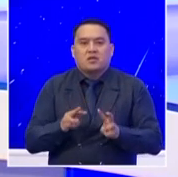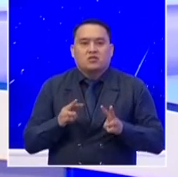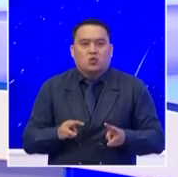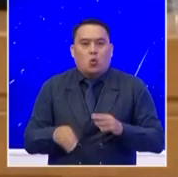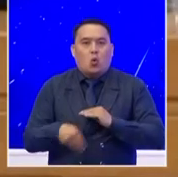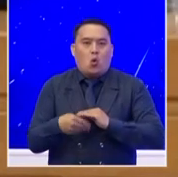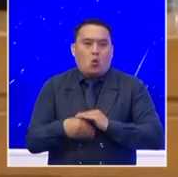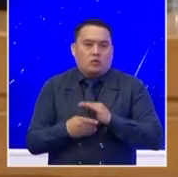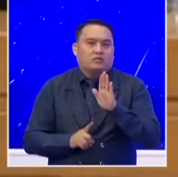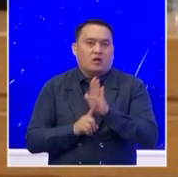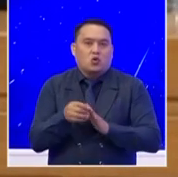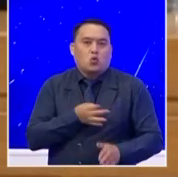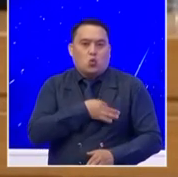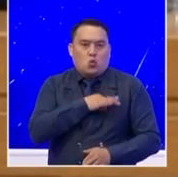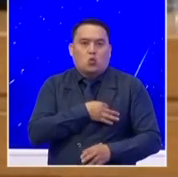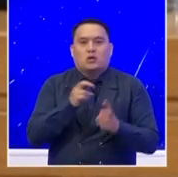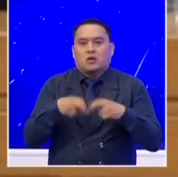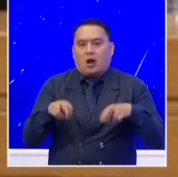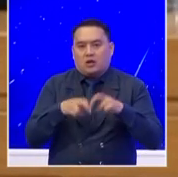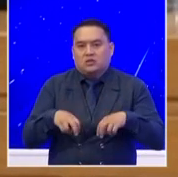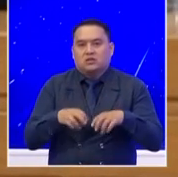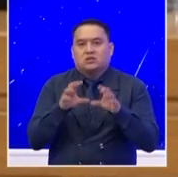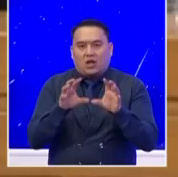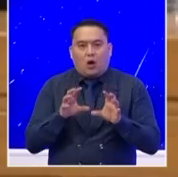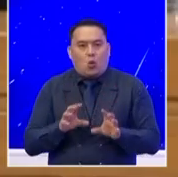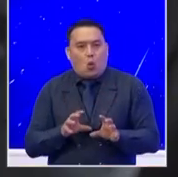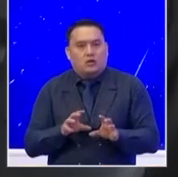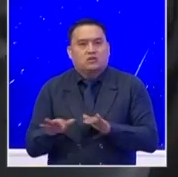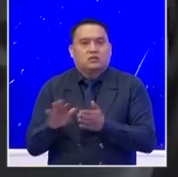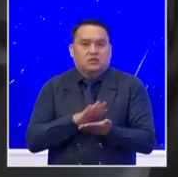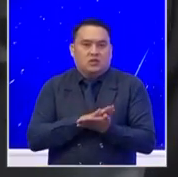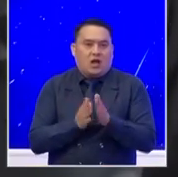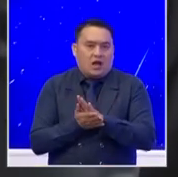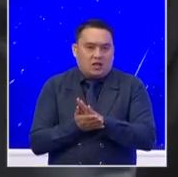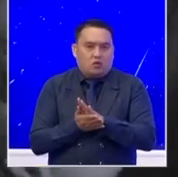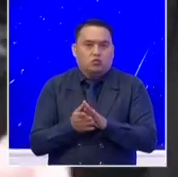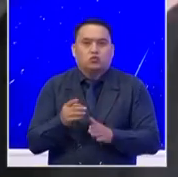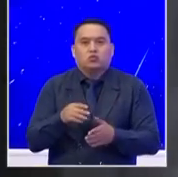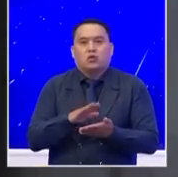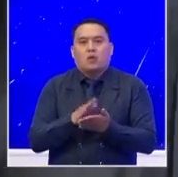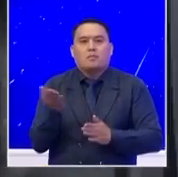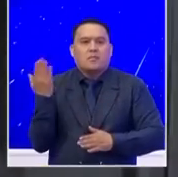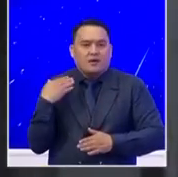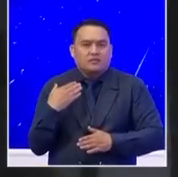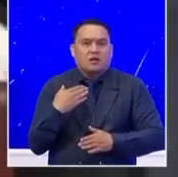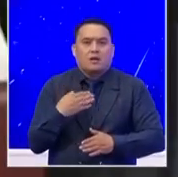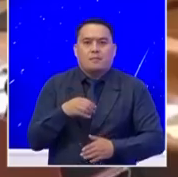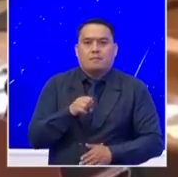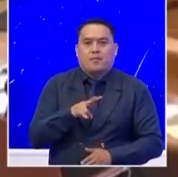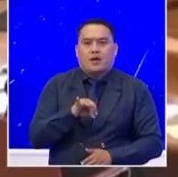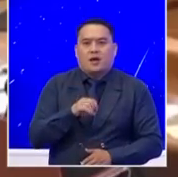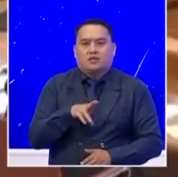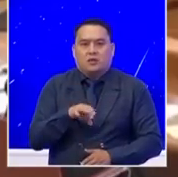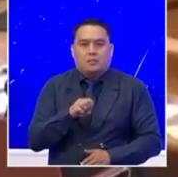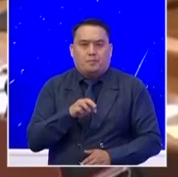коррупции. Кроме того, юристы рассмотрят законность самой коалиционной сделки, которую Нетаньяху заключил с бывшим оппонентом